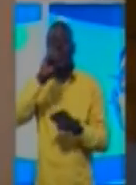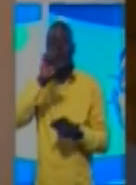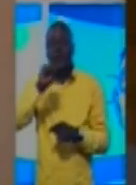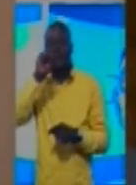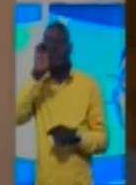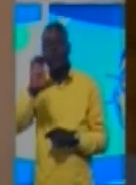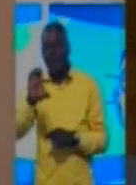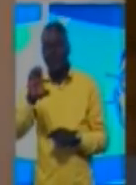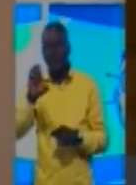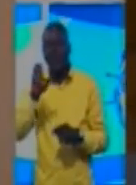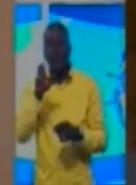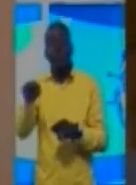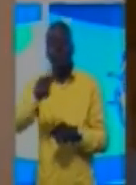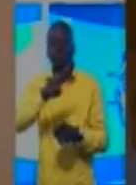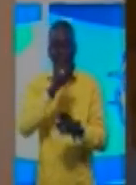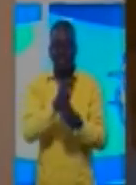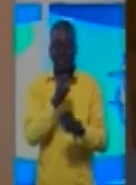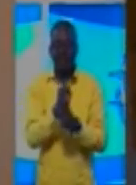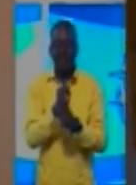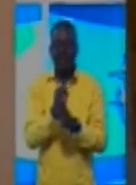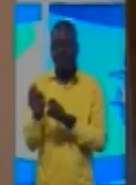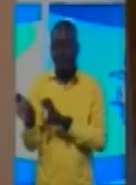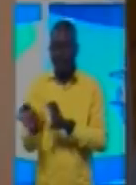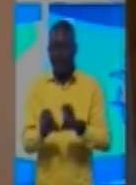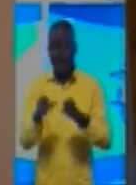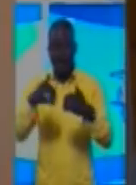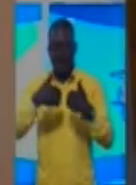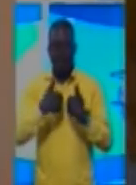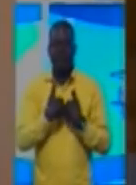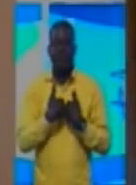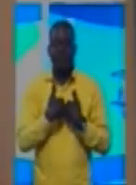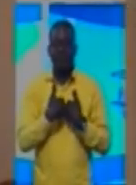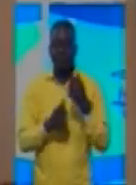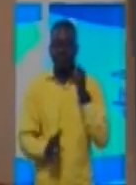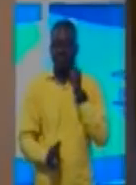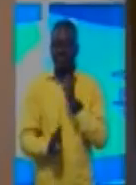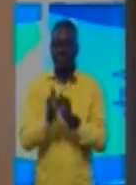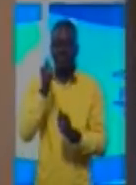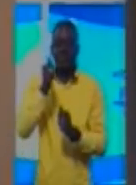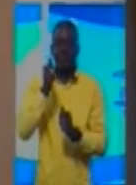politique, vous devrez travailler à faire en sorte qu'il y ait le plus